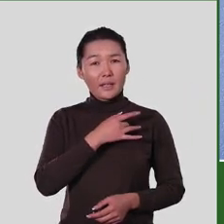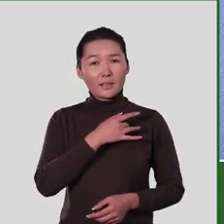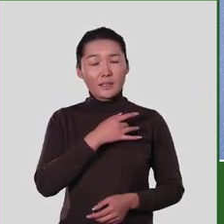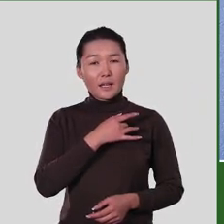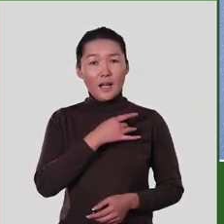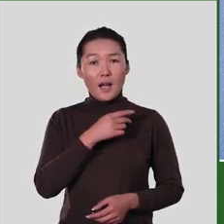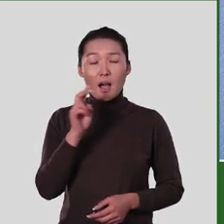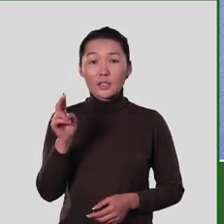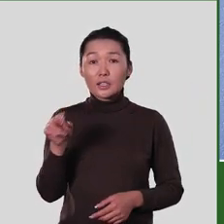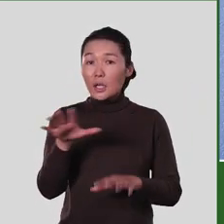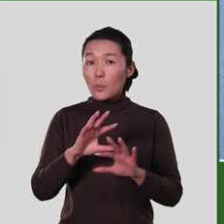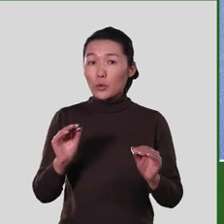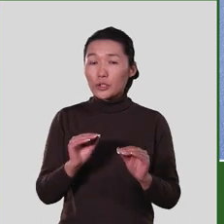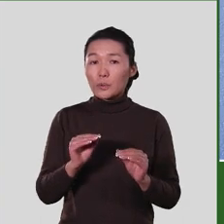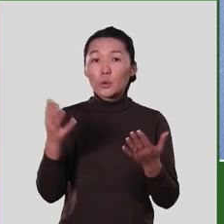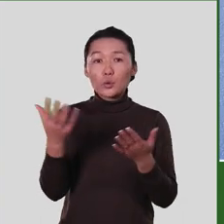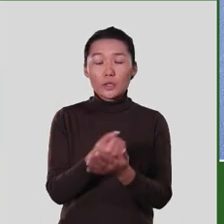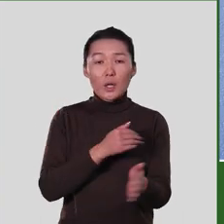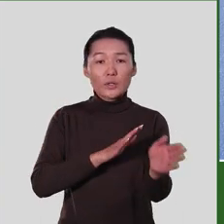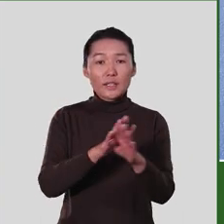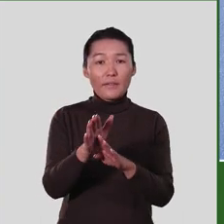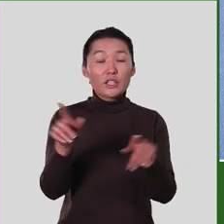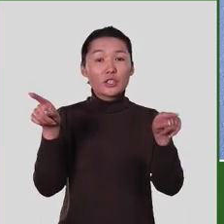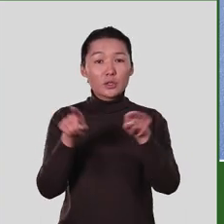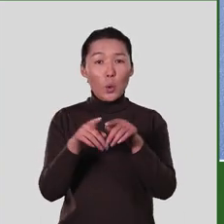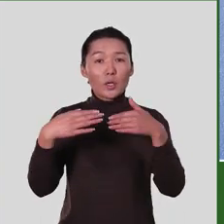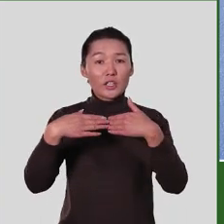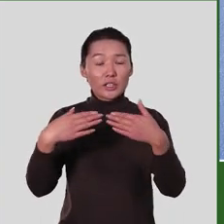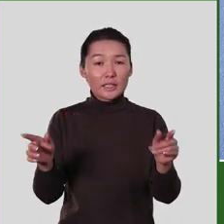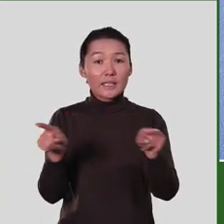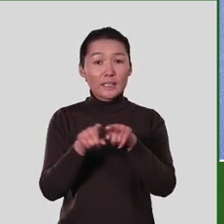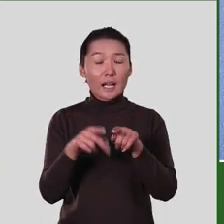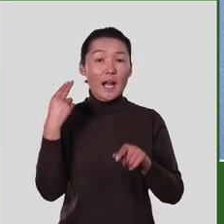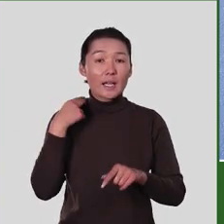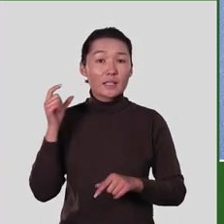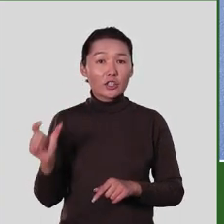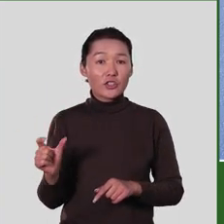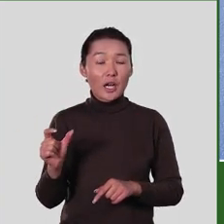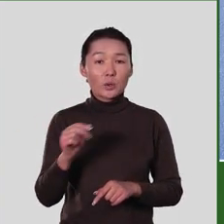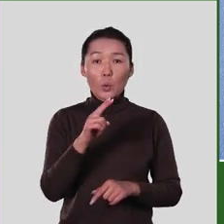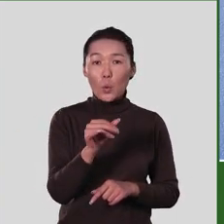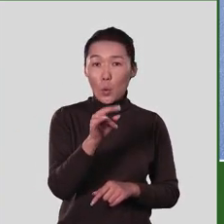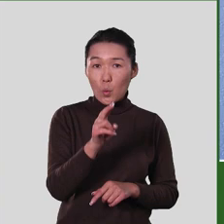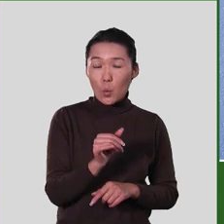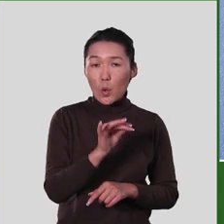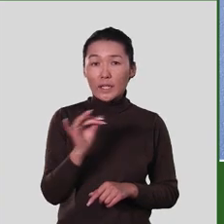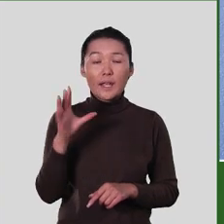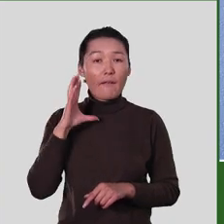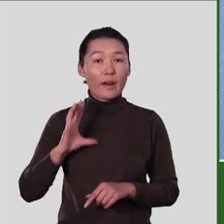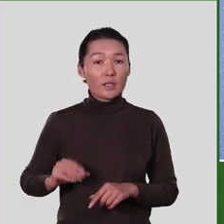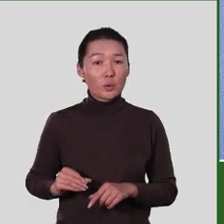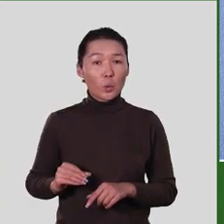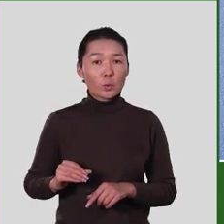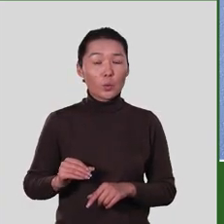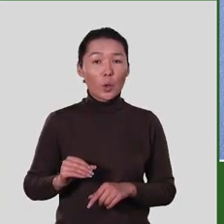кому-нибудь из мореплавателей удалось совершить столько же открытий, как англичанину Джеймсу Куку и